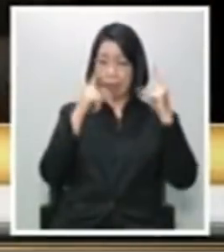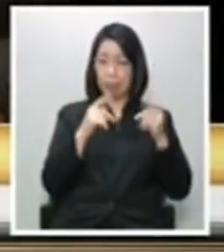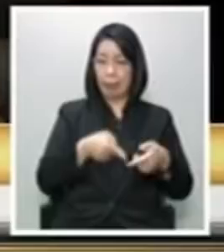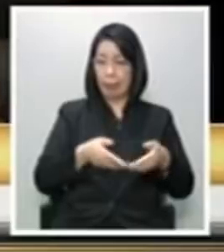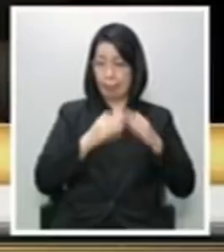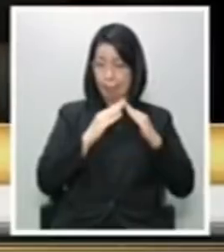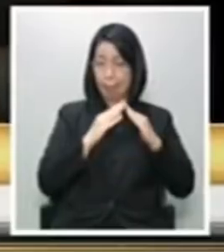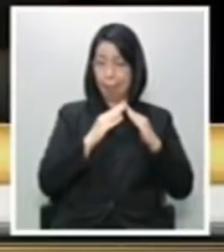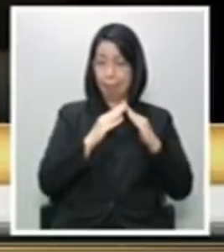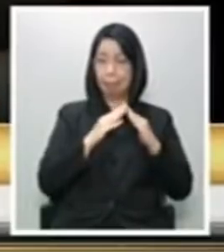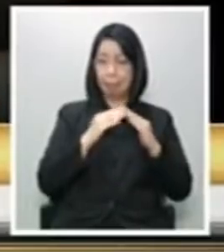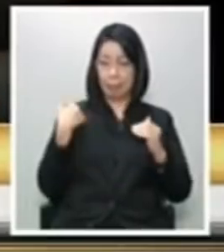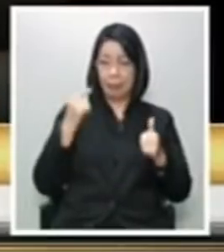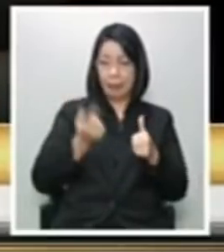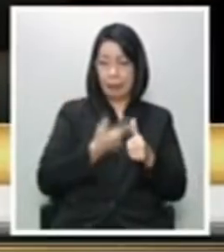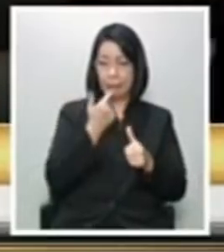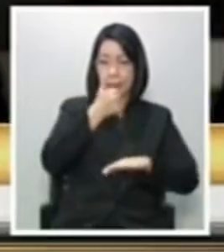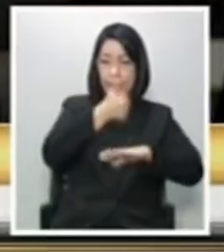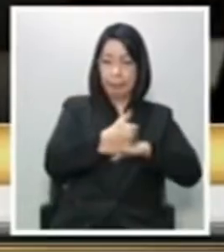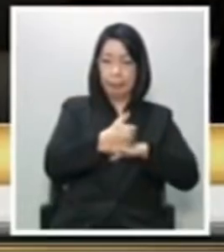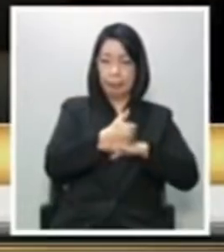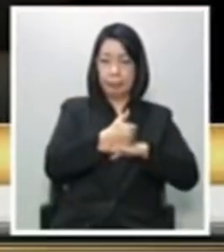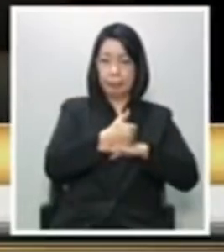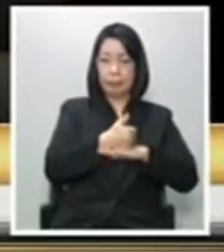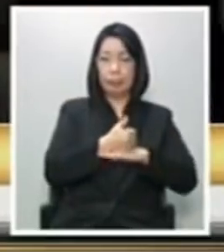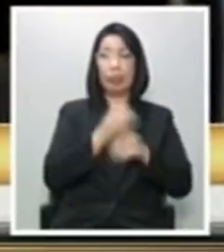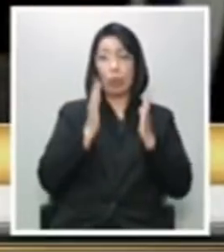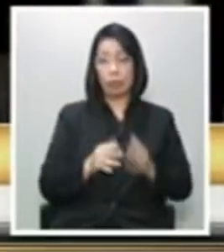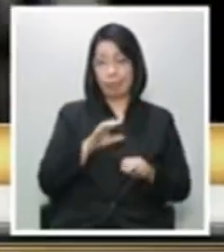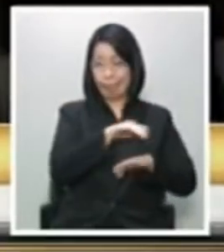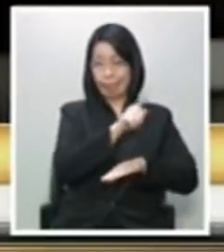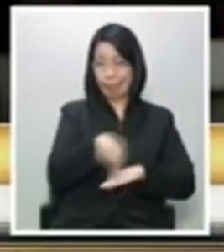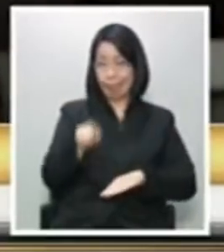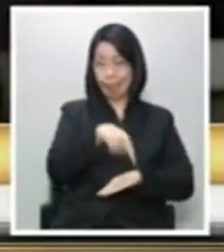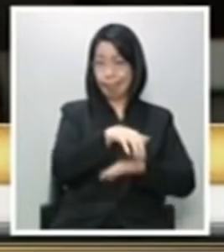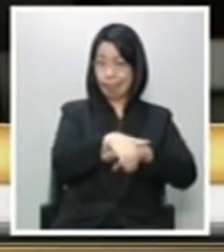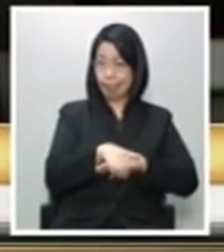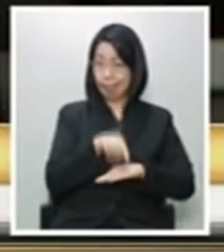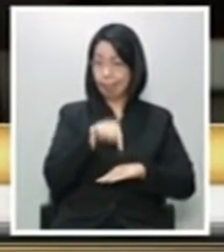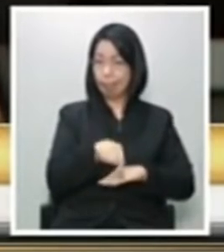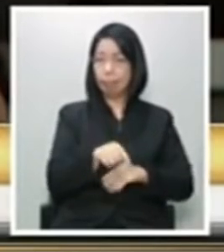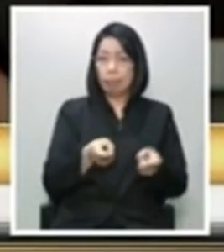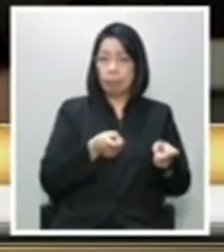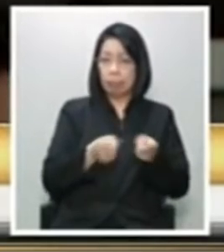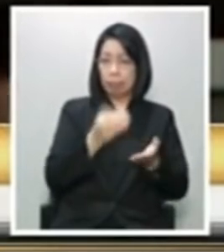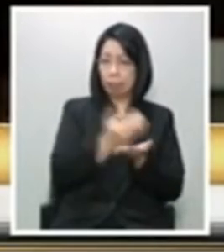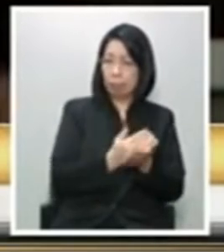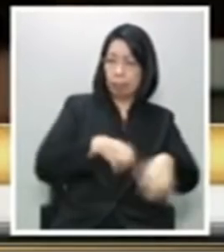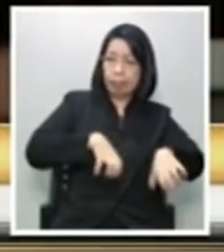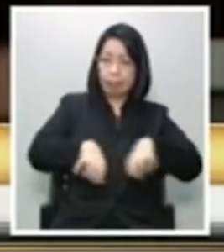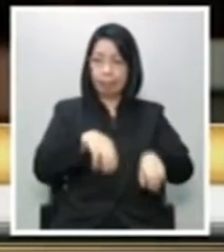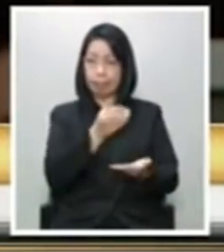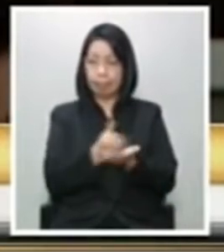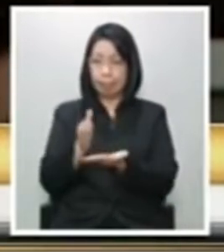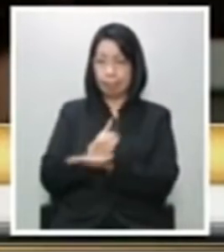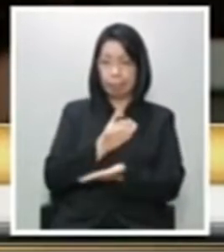ยมีเจ้ากรมหรืออธิบดีเป็นคนอังกฤษครับแนวทางในการจัดการป่าไม้และที่ดินในประเทศไทย